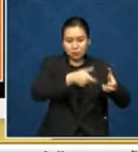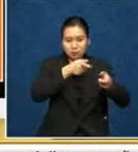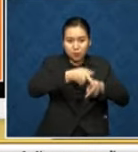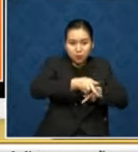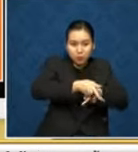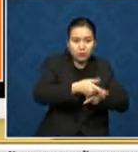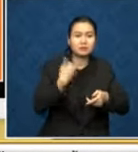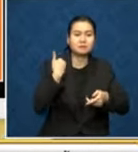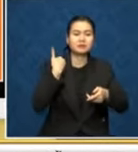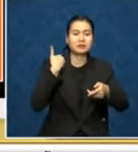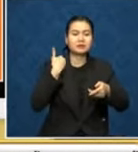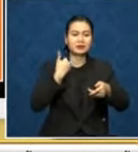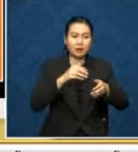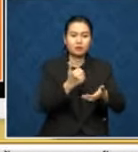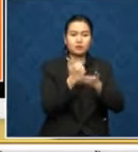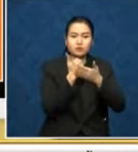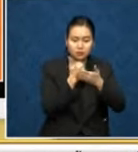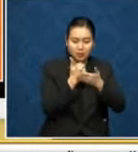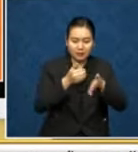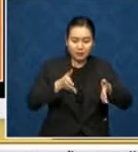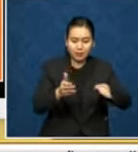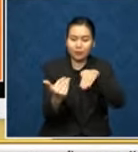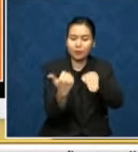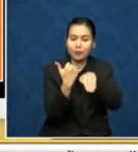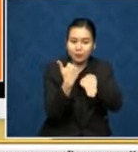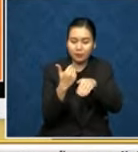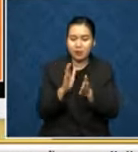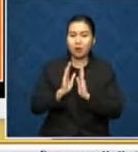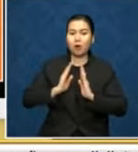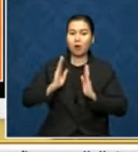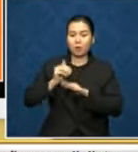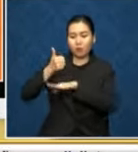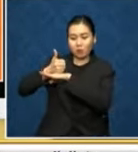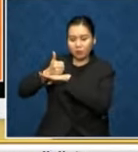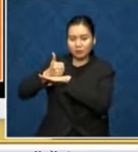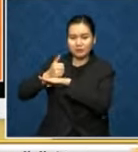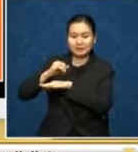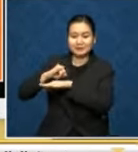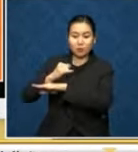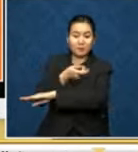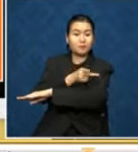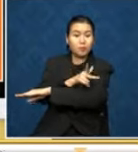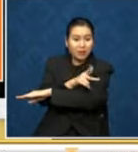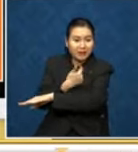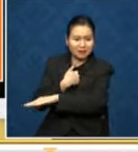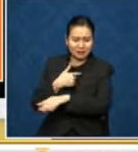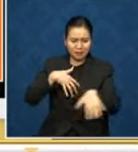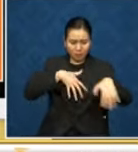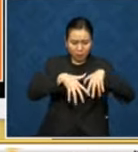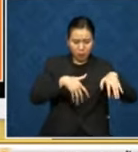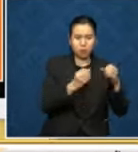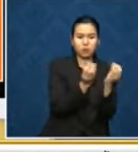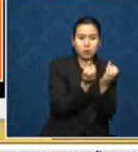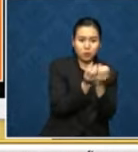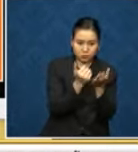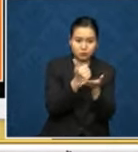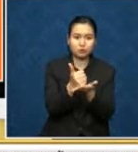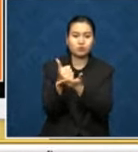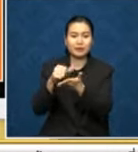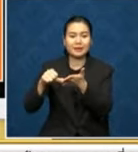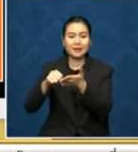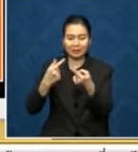งต้องขอขอบคุณนายยุทธนาพิทักษ์ผอ.แขวงทางหลวงจังหวัดภูเก็ตที่ไม่นิ่งนอนใจต่อความเดือดร้อนของประชาชนแต่ขอ